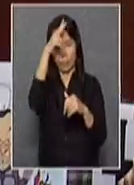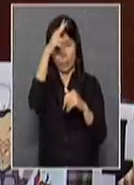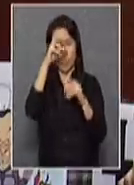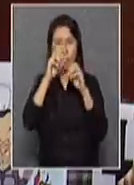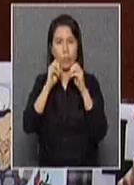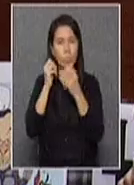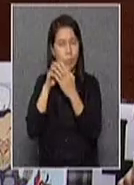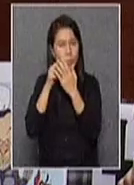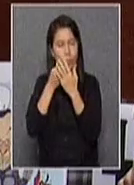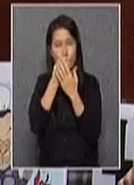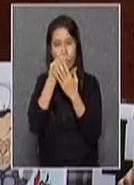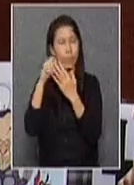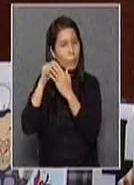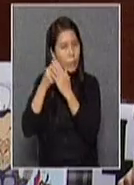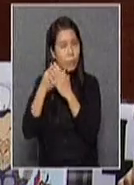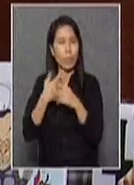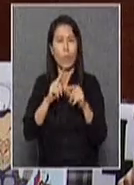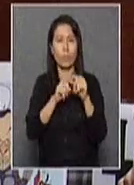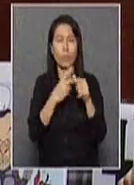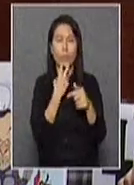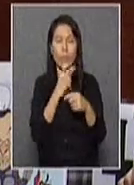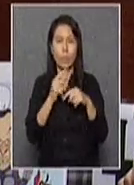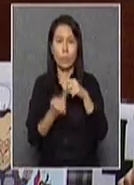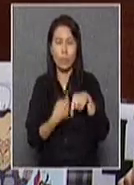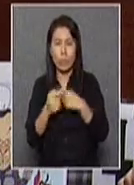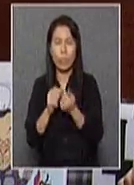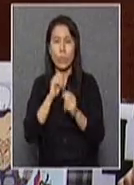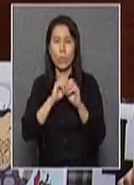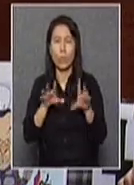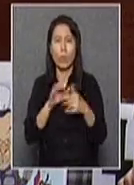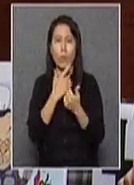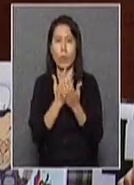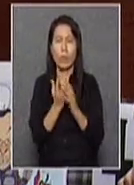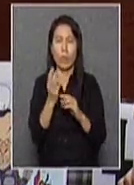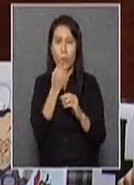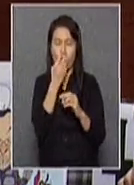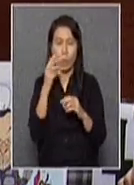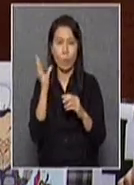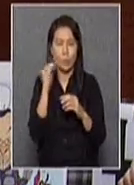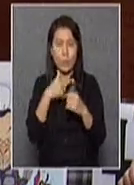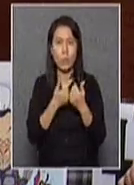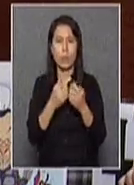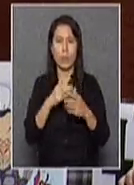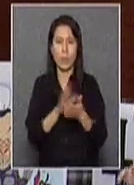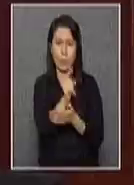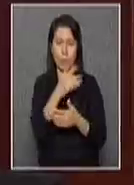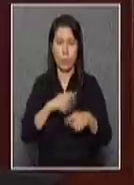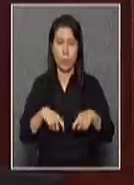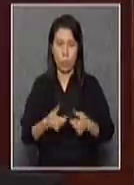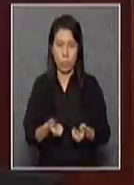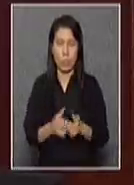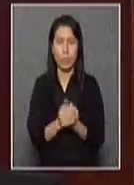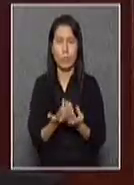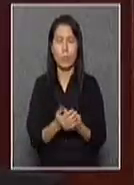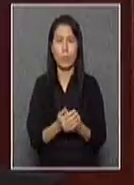台就轉播中央人民廣播電台香港之聲的全年預算開支。 現場各位提出